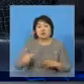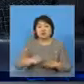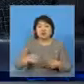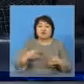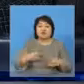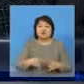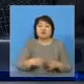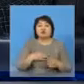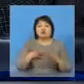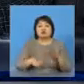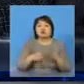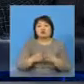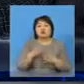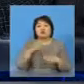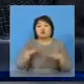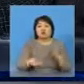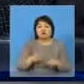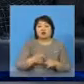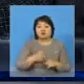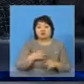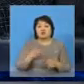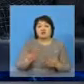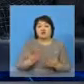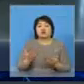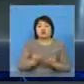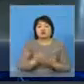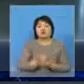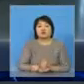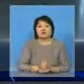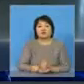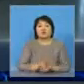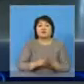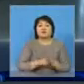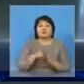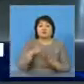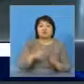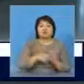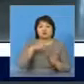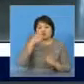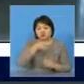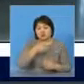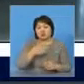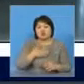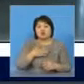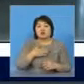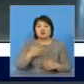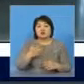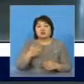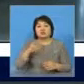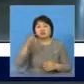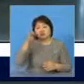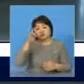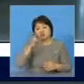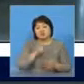детей, родившихся с весом до 1 килограмма, выживают. Начиная с 2008 года наша страна